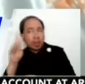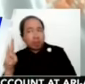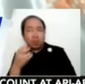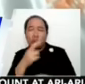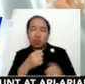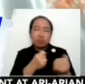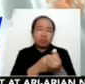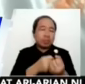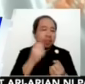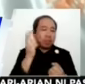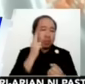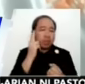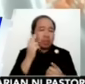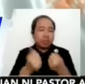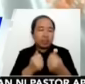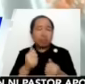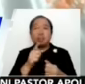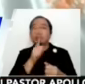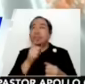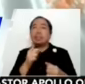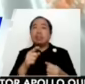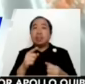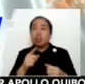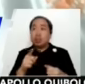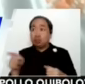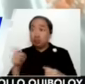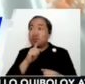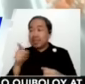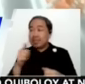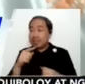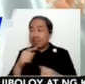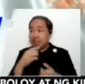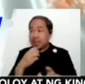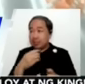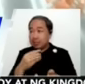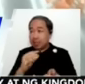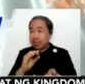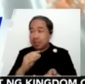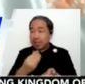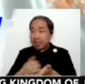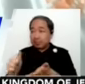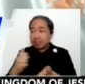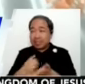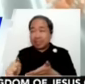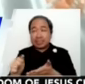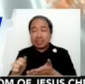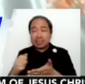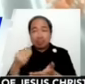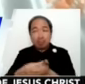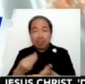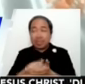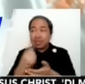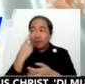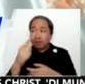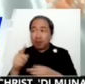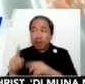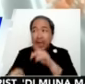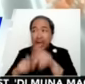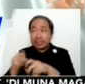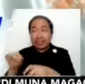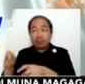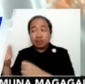ka ba. Talagang gagastos ka ng pera para tanungin ng mga tao kung pro-Marcos ka